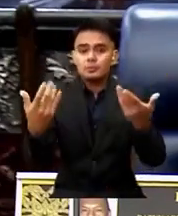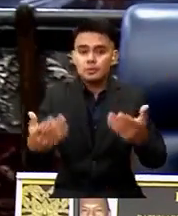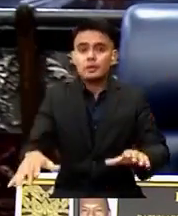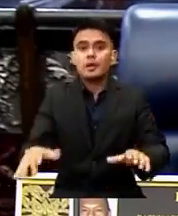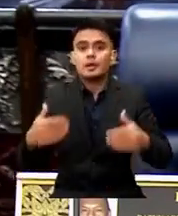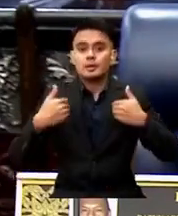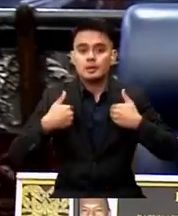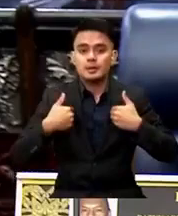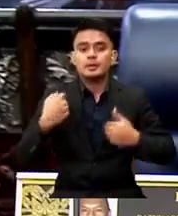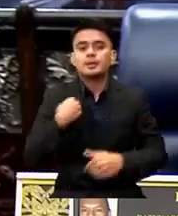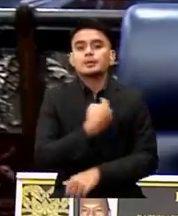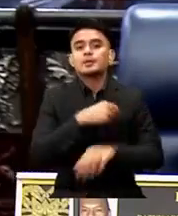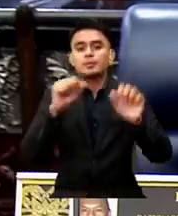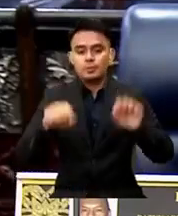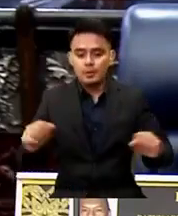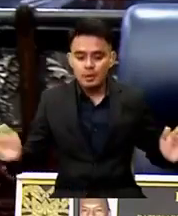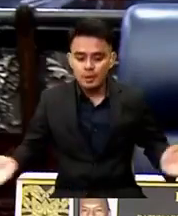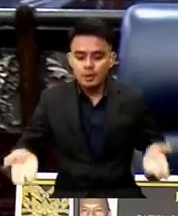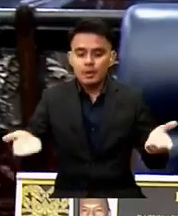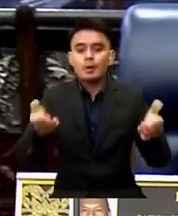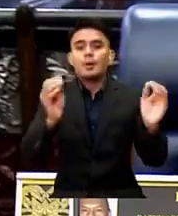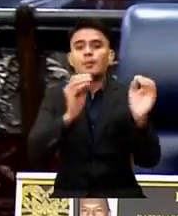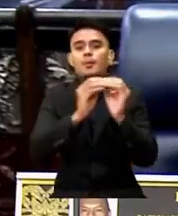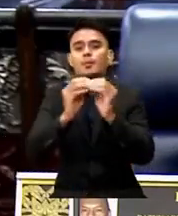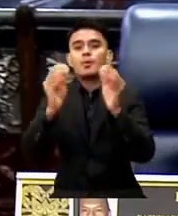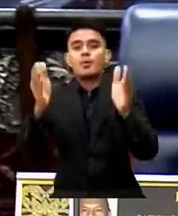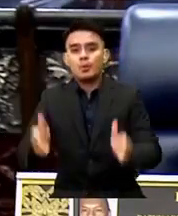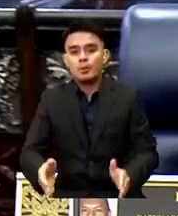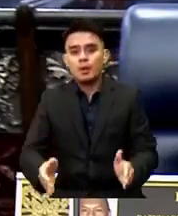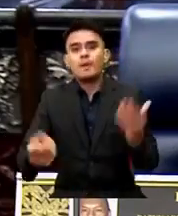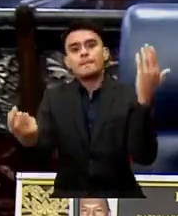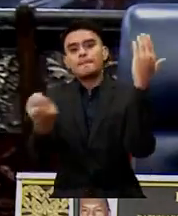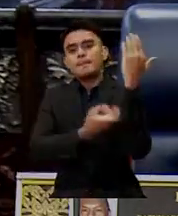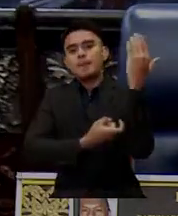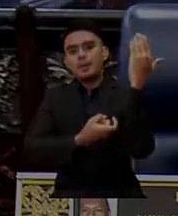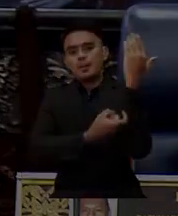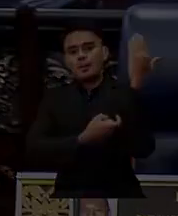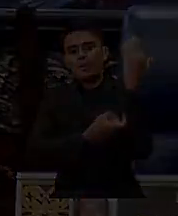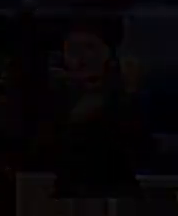raih, jadi kita boleh galakkan lebih ramai orang untuk meraih buah kelapa sawit ini. Terima kasih.